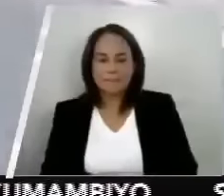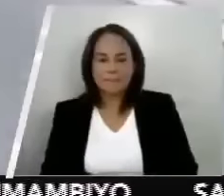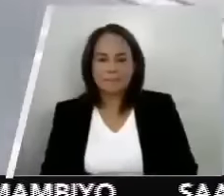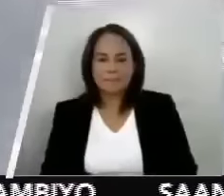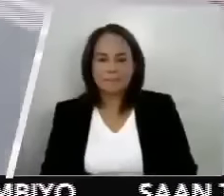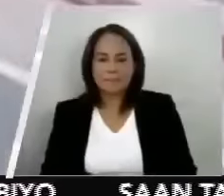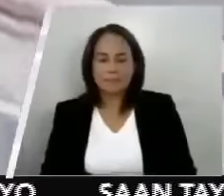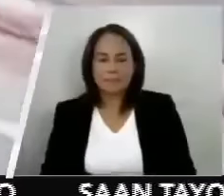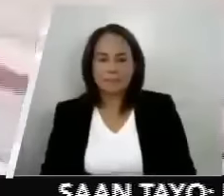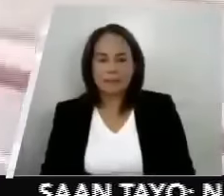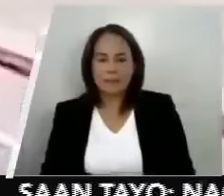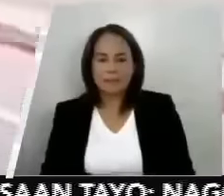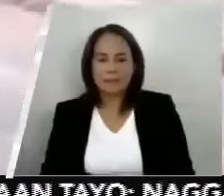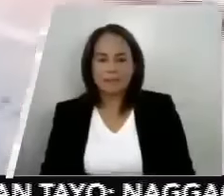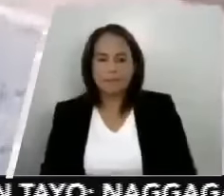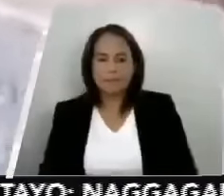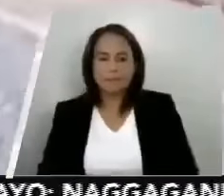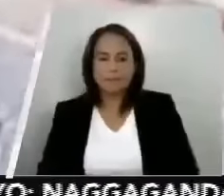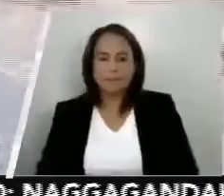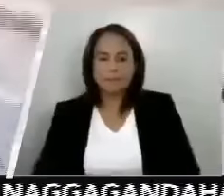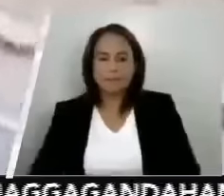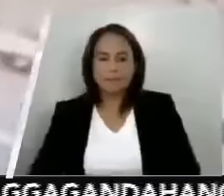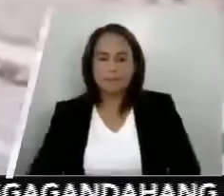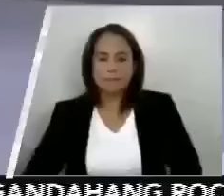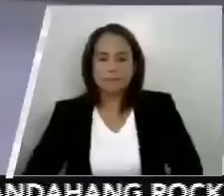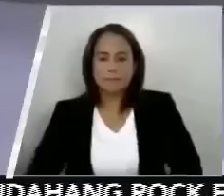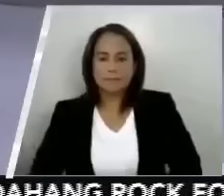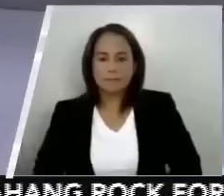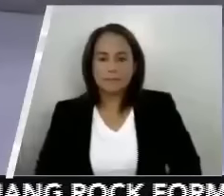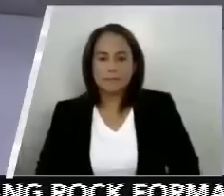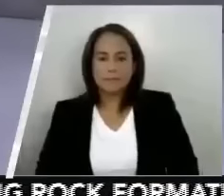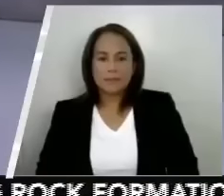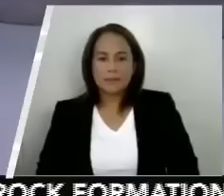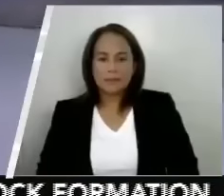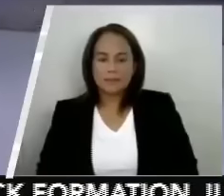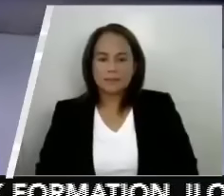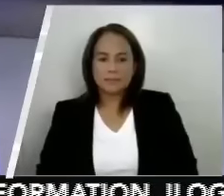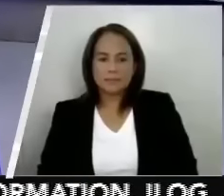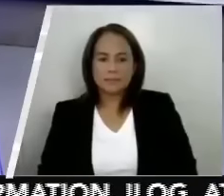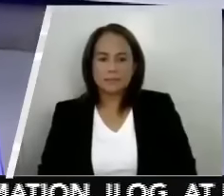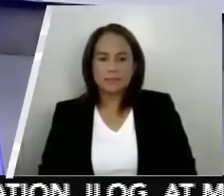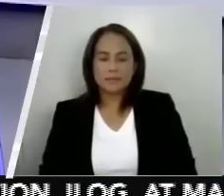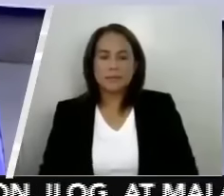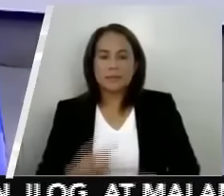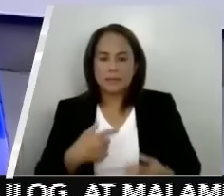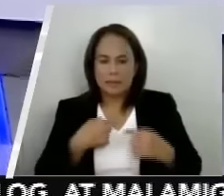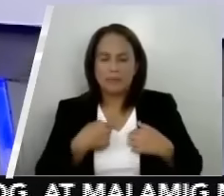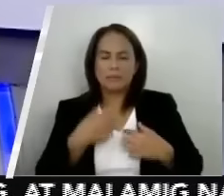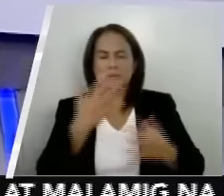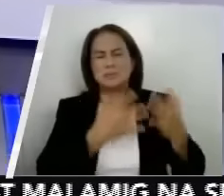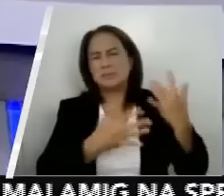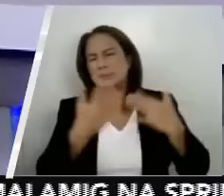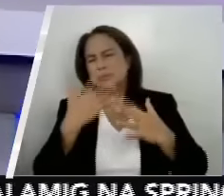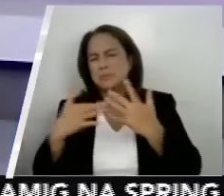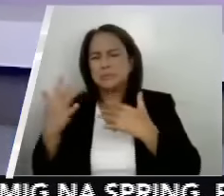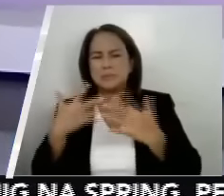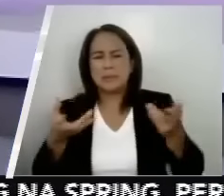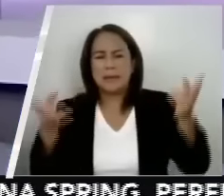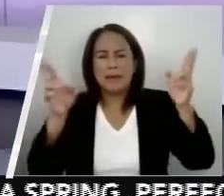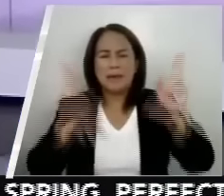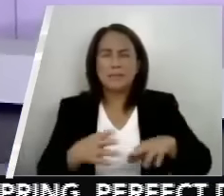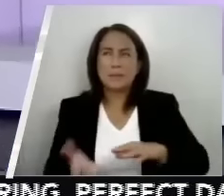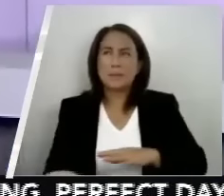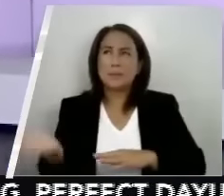Abante, nakatutok 24 oras. Kabi-kabila na naman ang sunog na naganap sa magdamag sa Metro